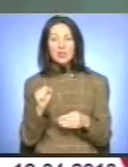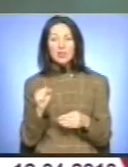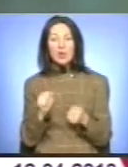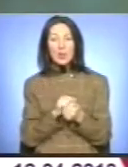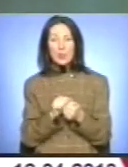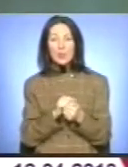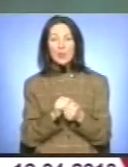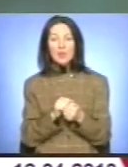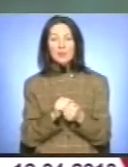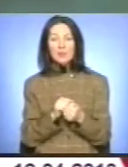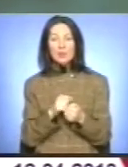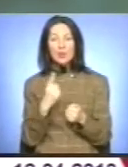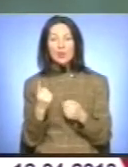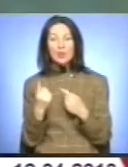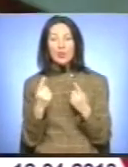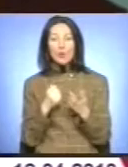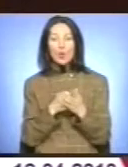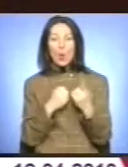папером один до одного.